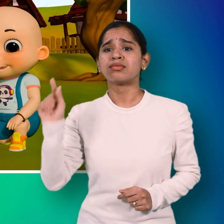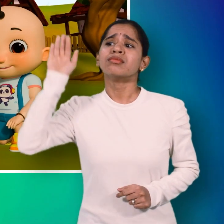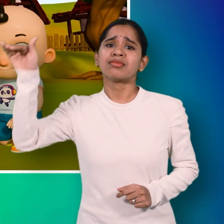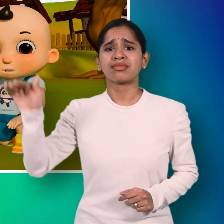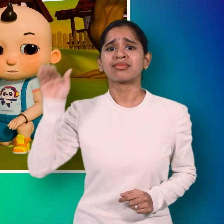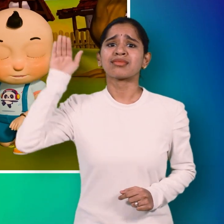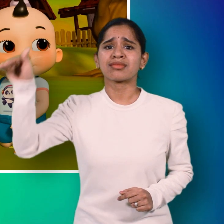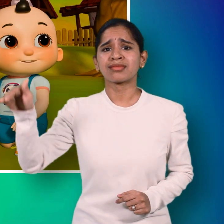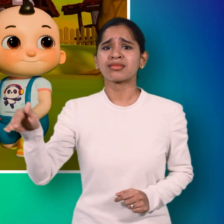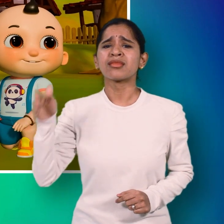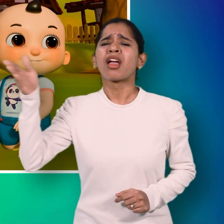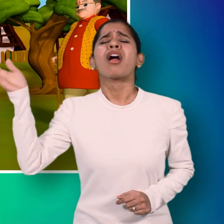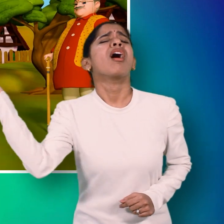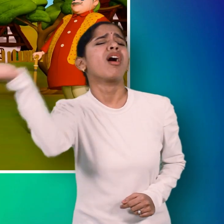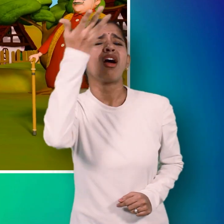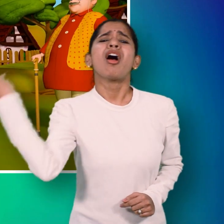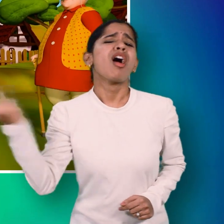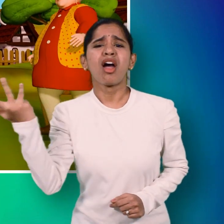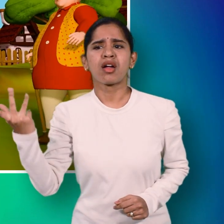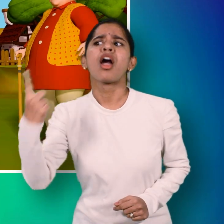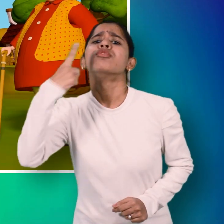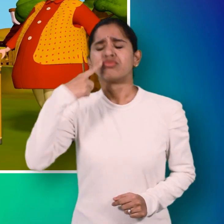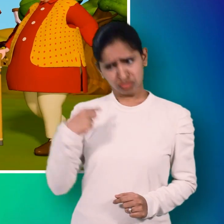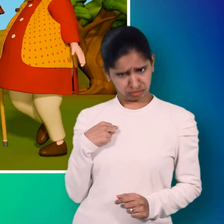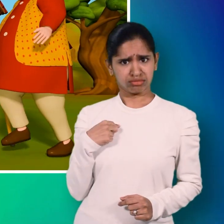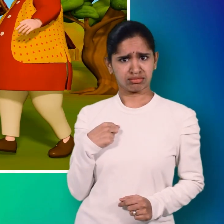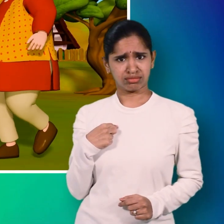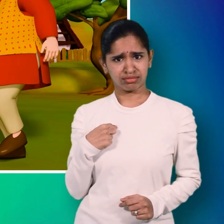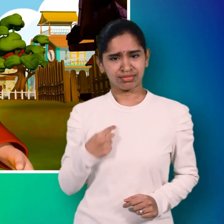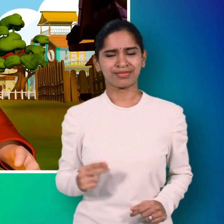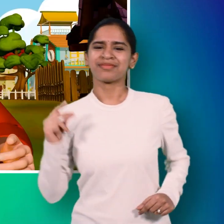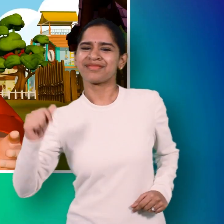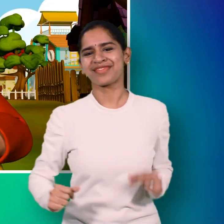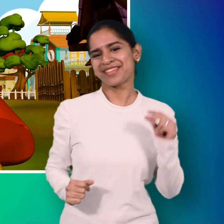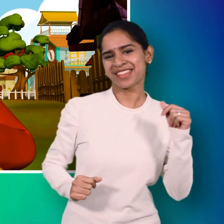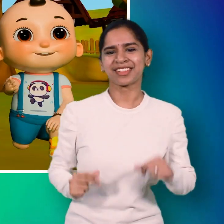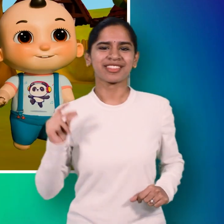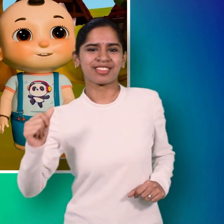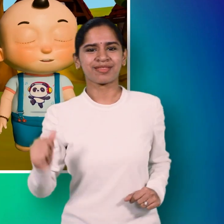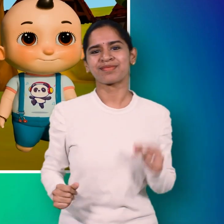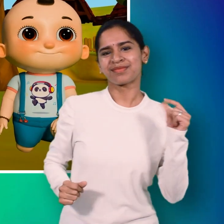लाला जी ओ लाला जी, कहाँ जा रहे हो लाला जी?